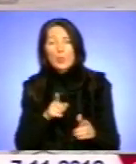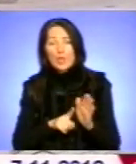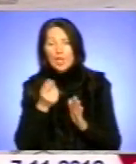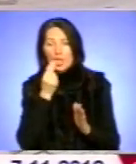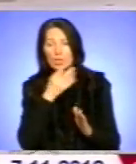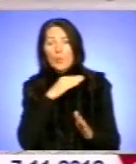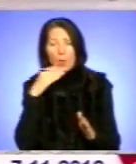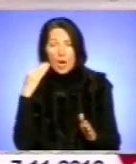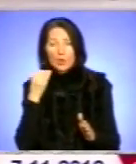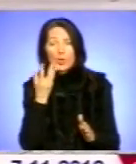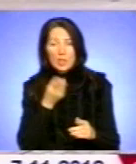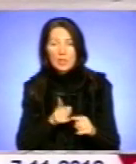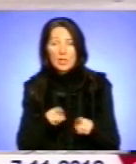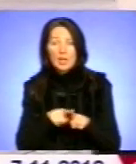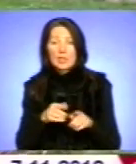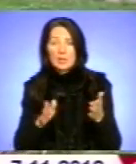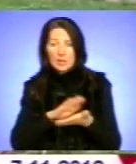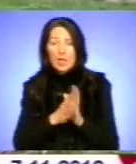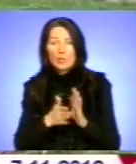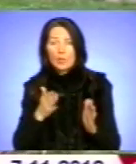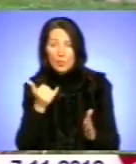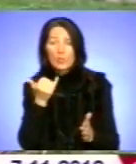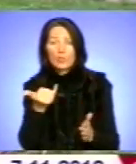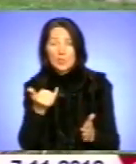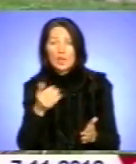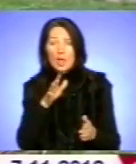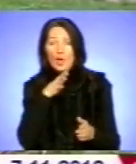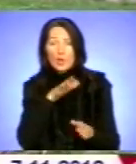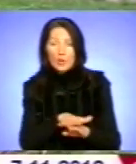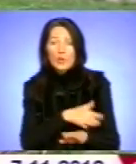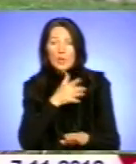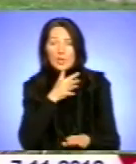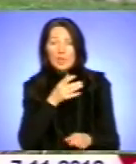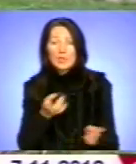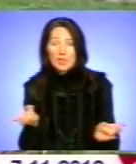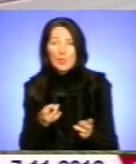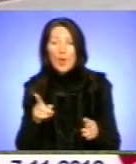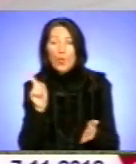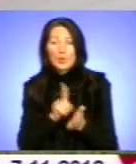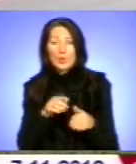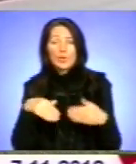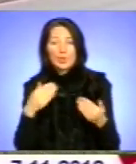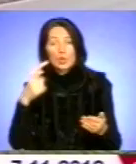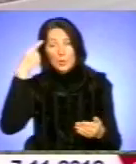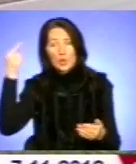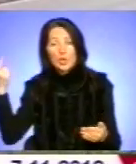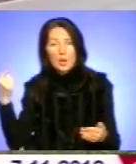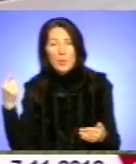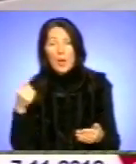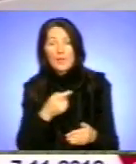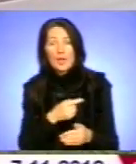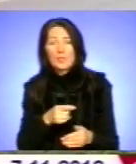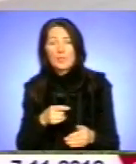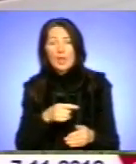такий стан ви спостерігаєте у себе тривалий час, варто обов'язково звернутися до психотерапевта. У випадку звичайного